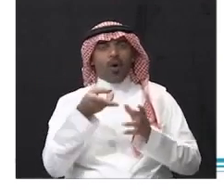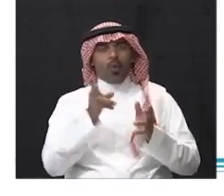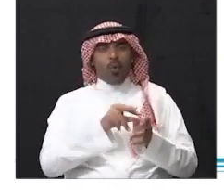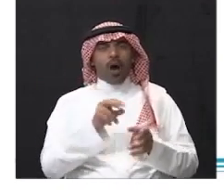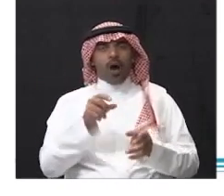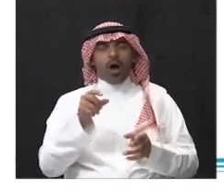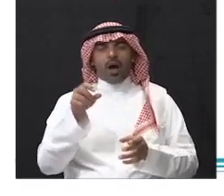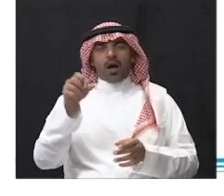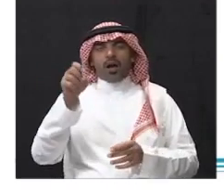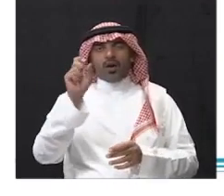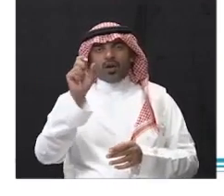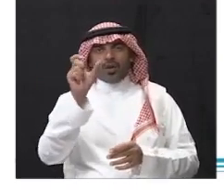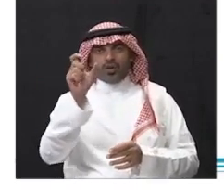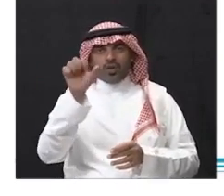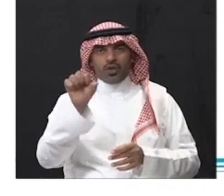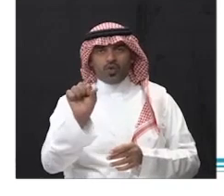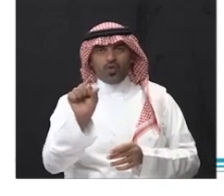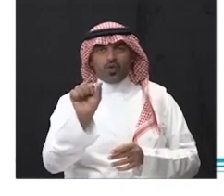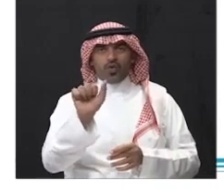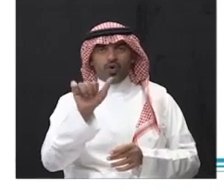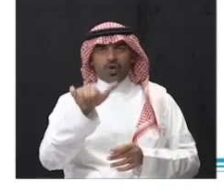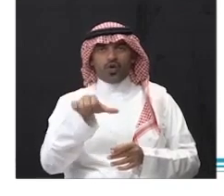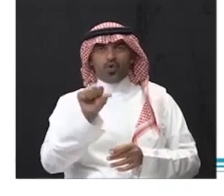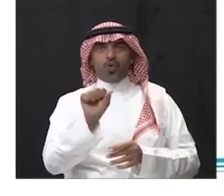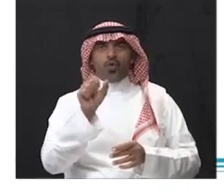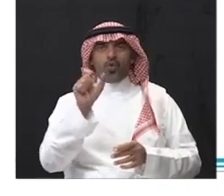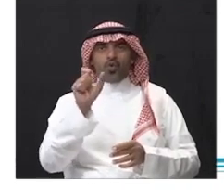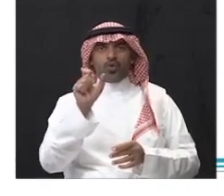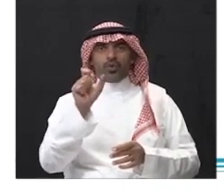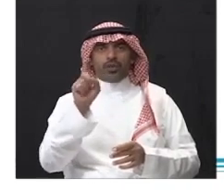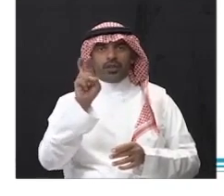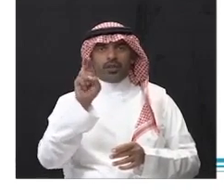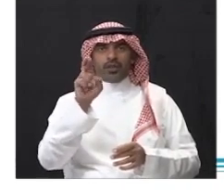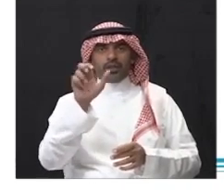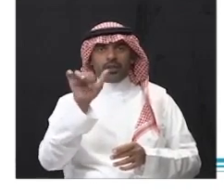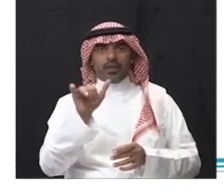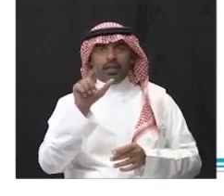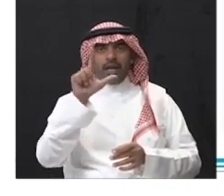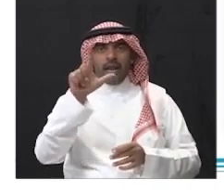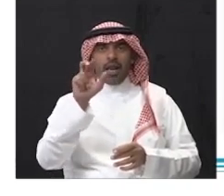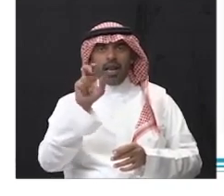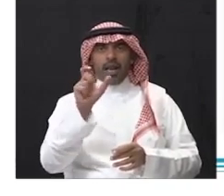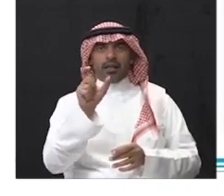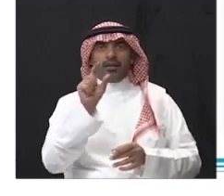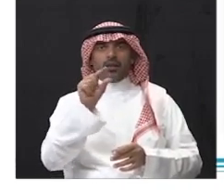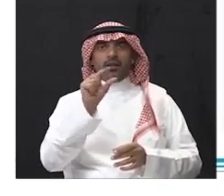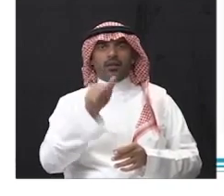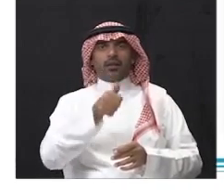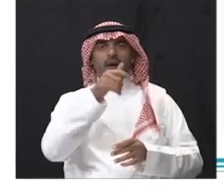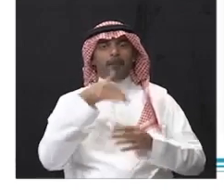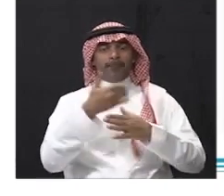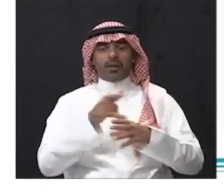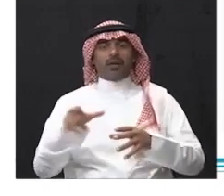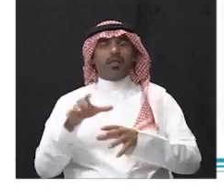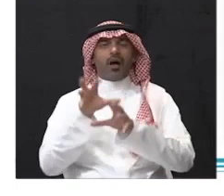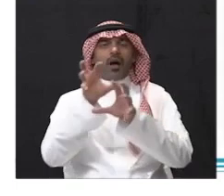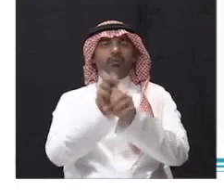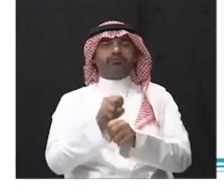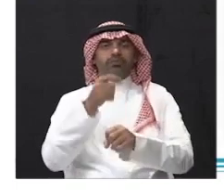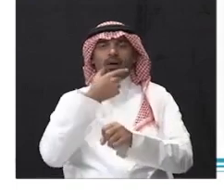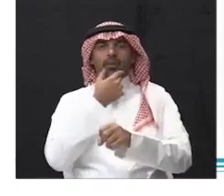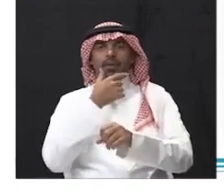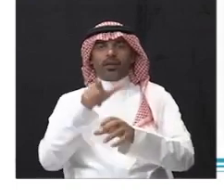أضحت فيما بعد مستعمرة بريطانية. بارك الله فيكم. أبرز